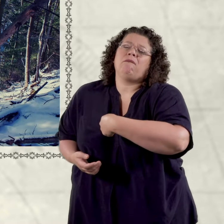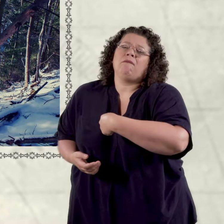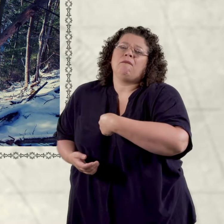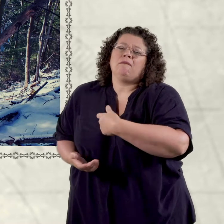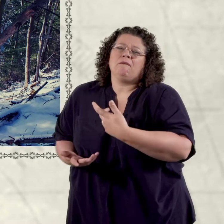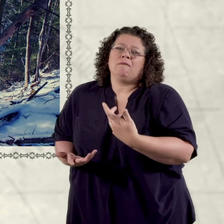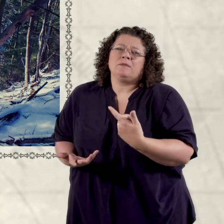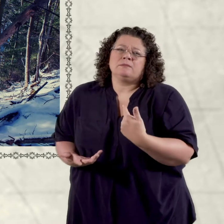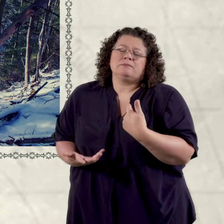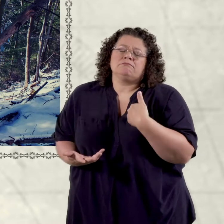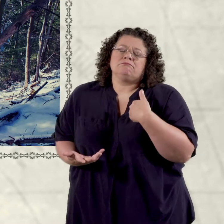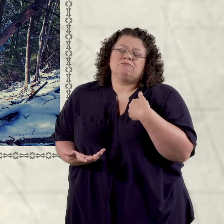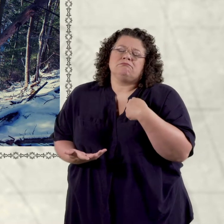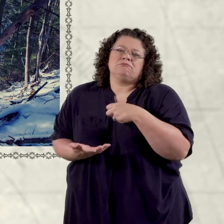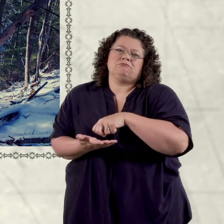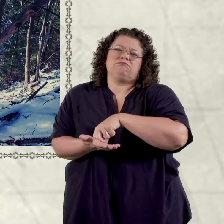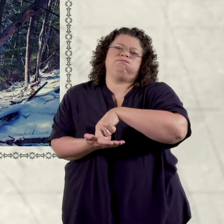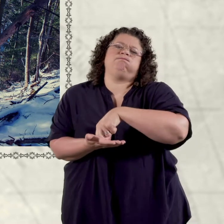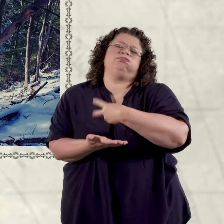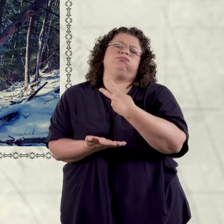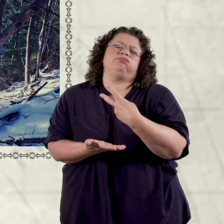Disgynnais yn farw.